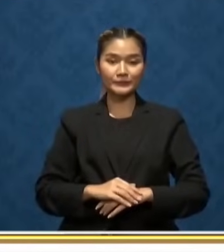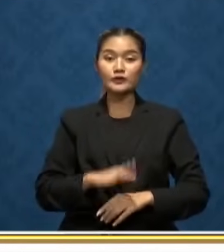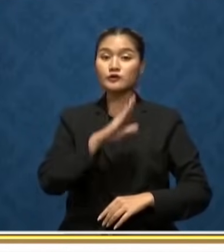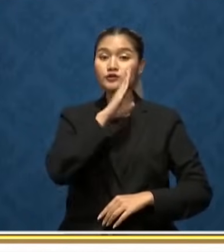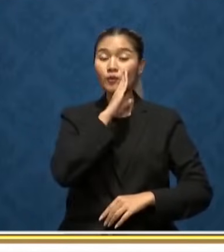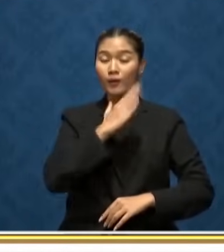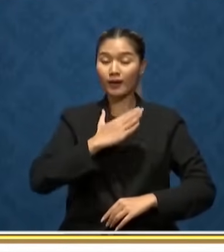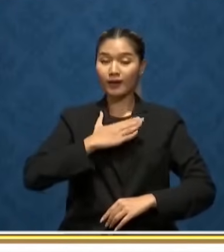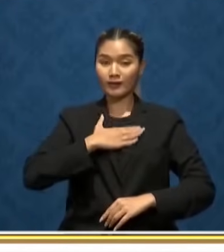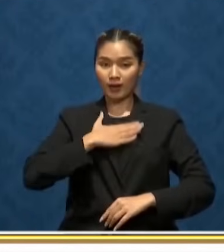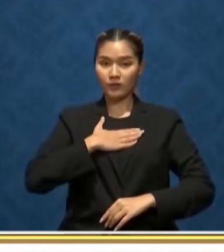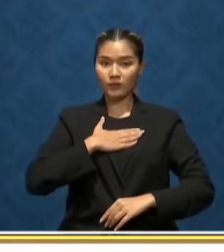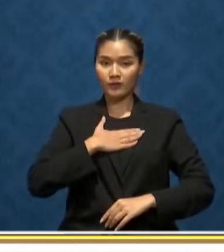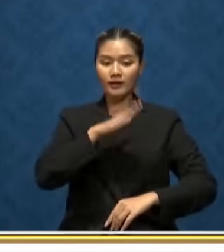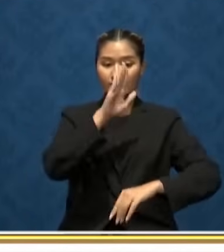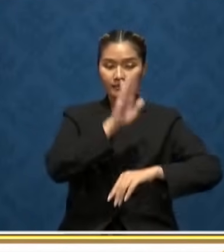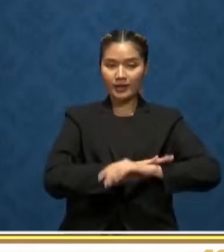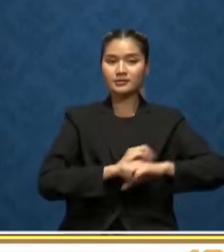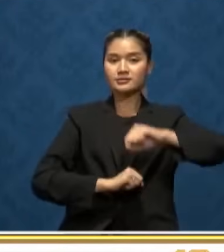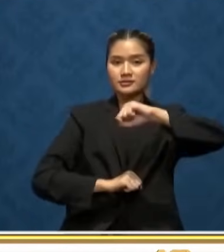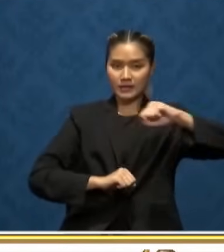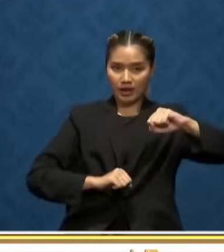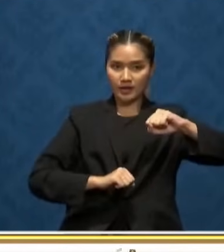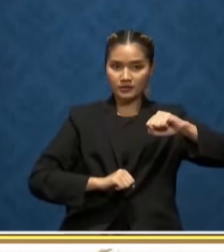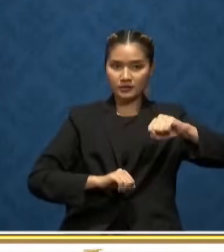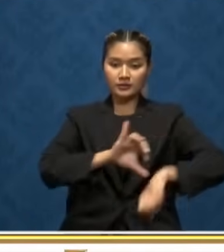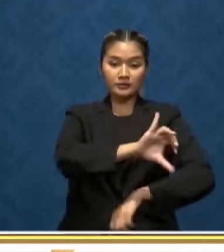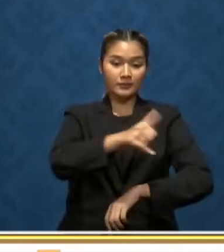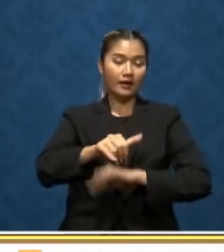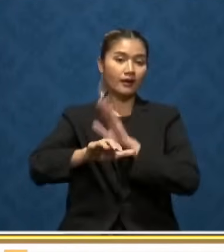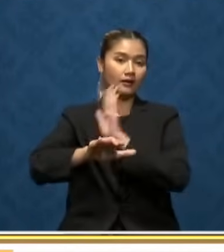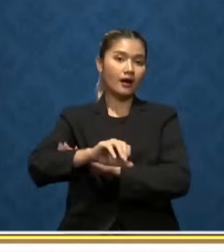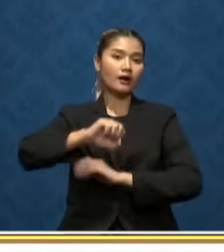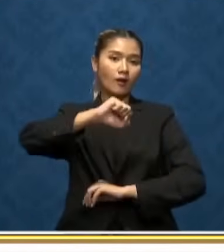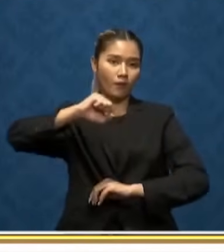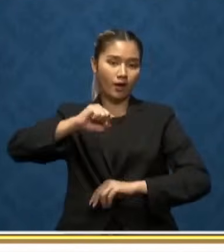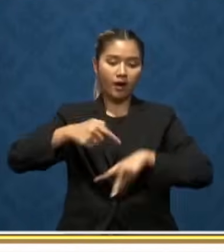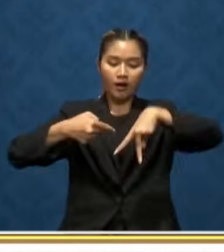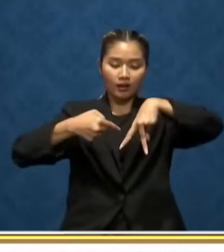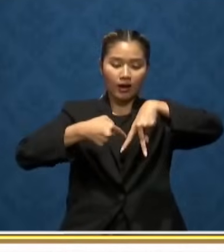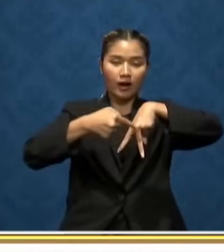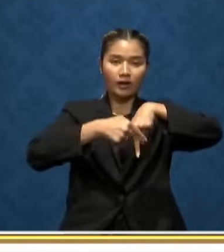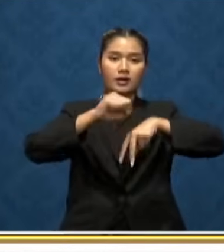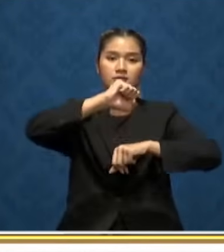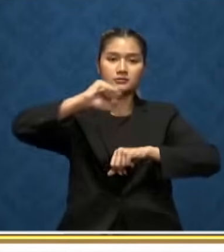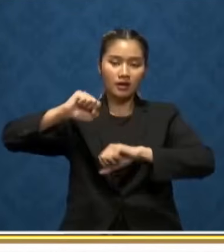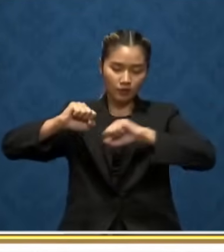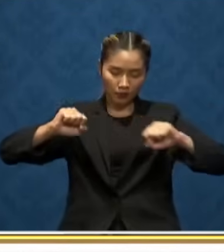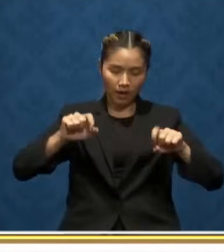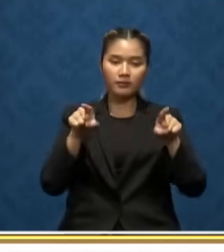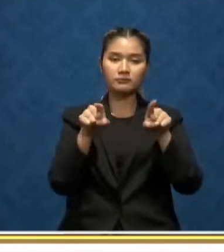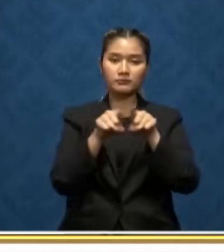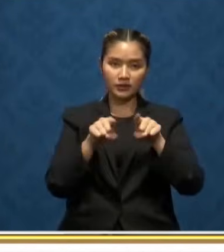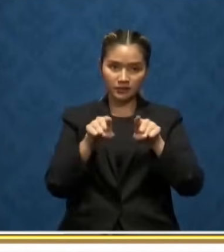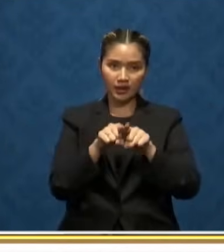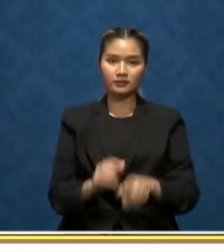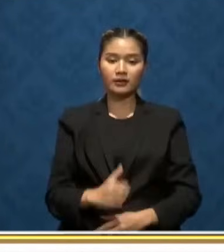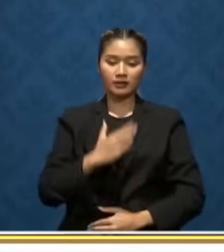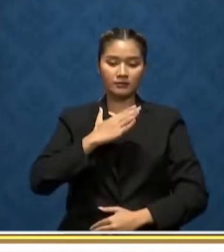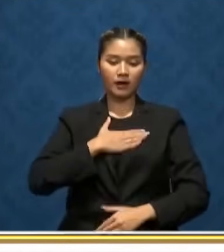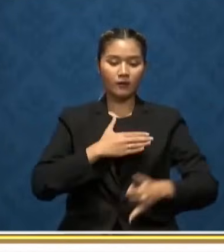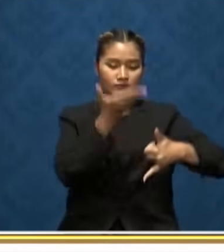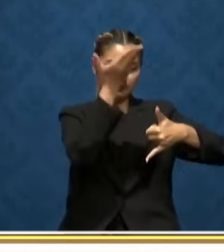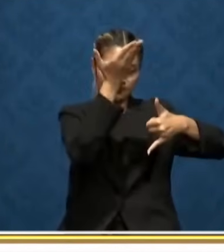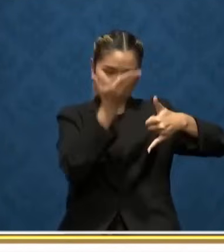ายมีขาข้างซ้ายมีแขนข้างขวามีขาข้างขวาแขนขวาขาขวาท่านดีแล้ว